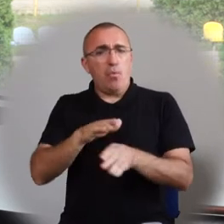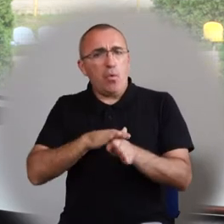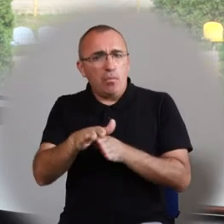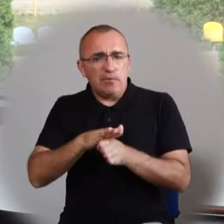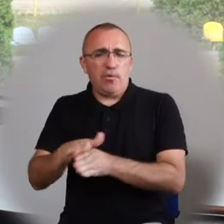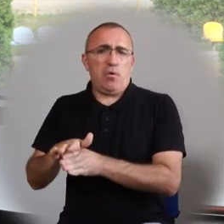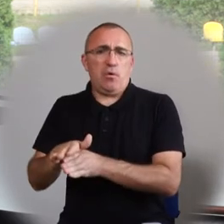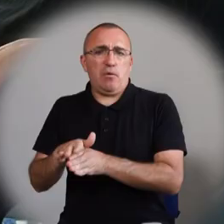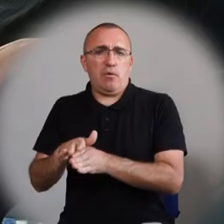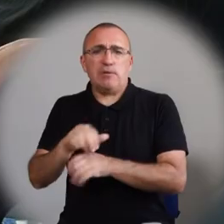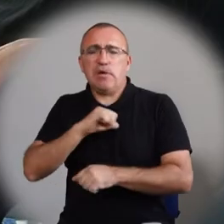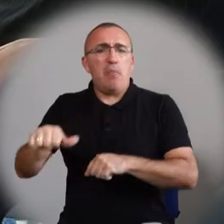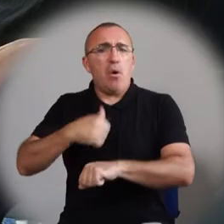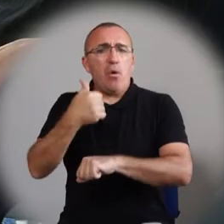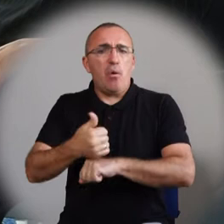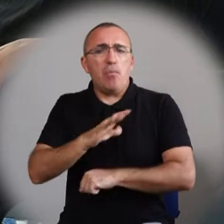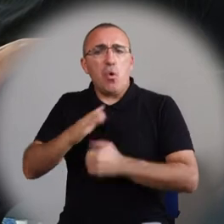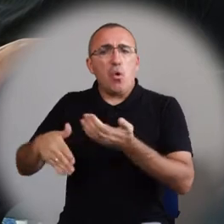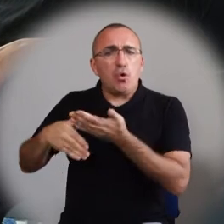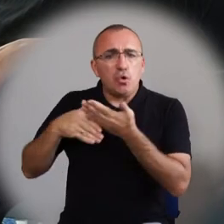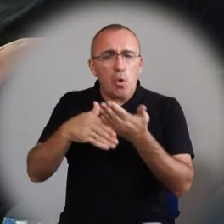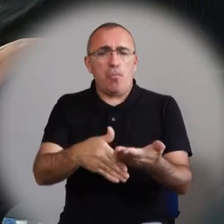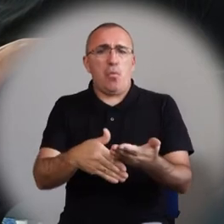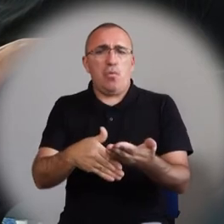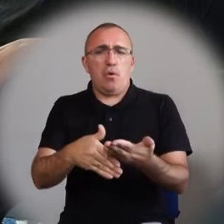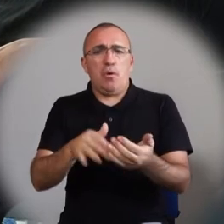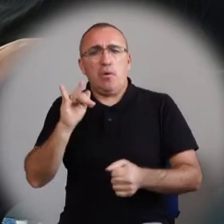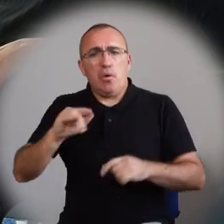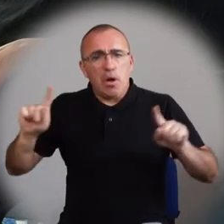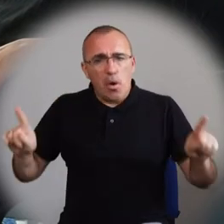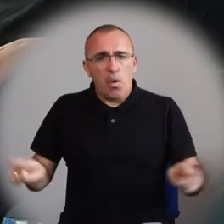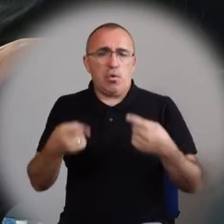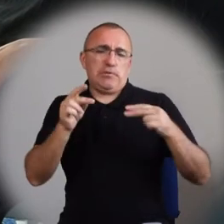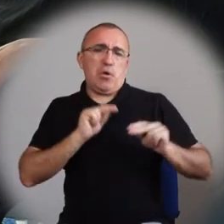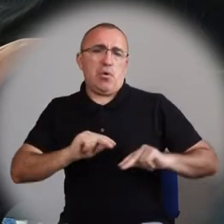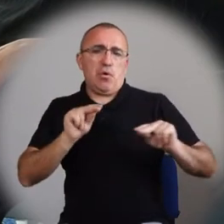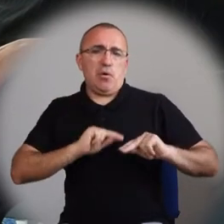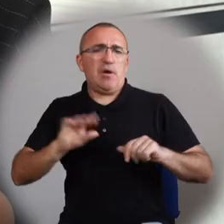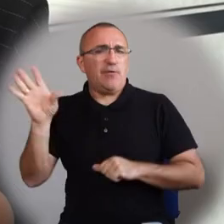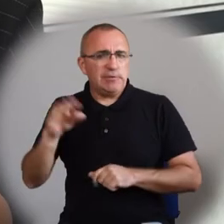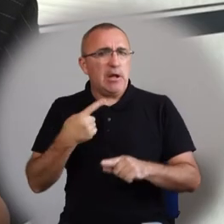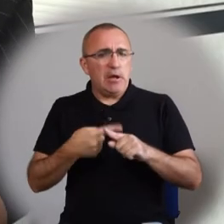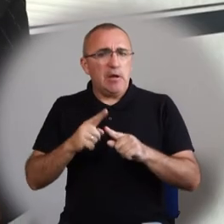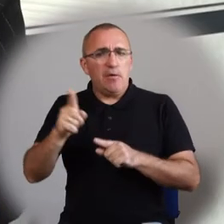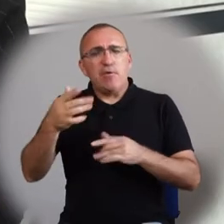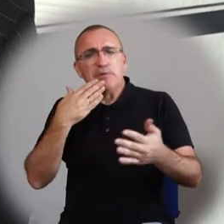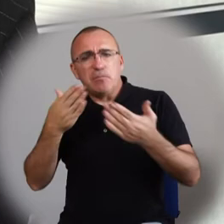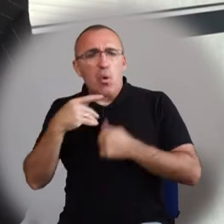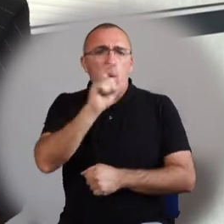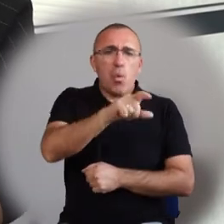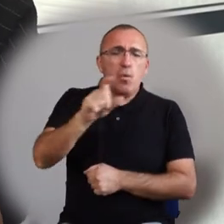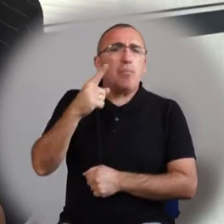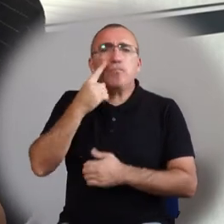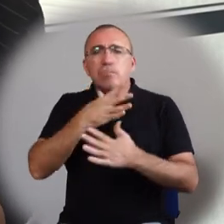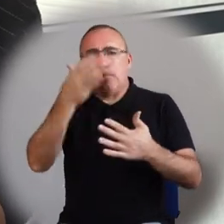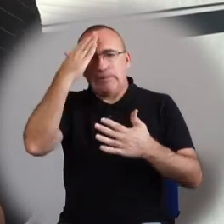доручення виконувалось. Тобто саме головне було допомогти і організувати роботу. Ну і все ж таки, коли ви спілкуєтеся